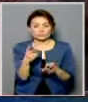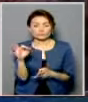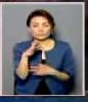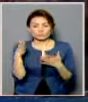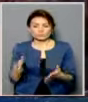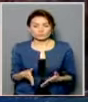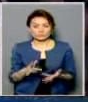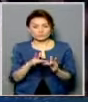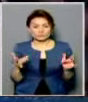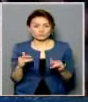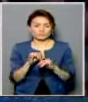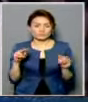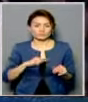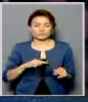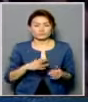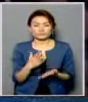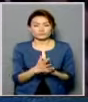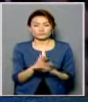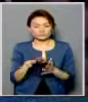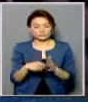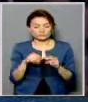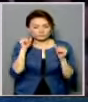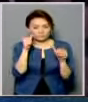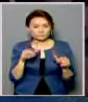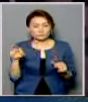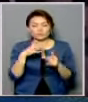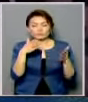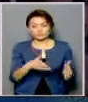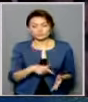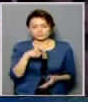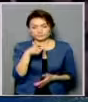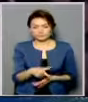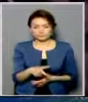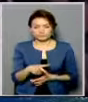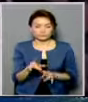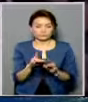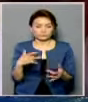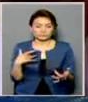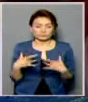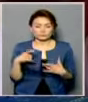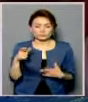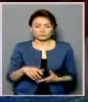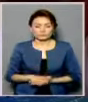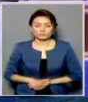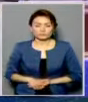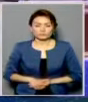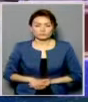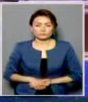нем, опубликованы обширные работы. Многие до сих пор не знают об этой выдающейся личности, говорит актер, сыгравший Жумабека